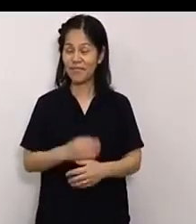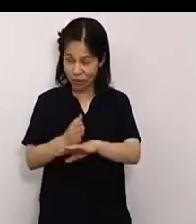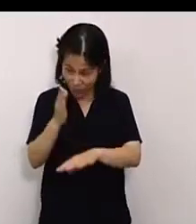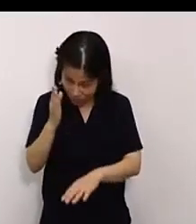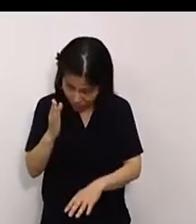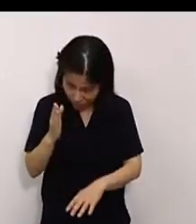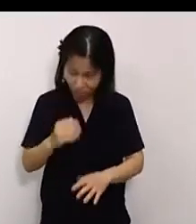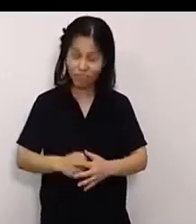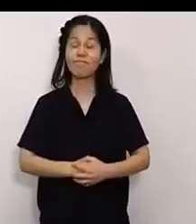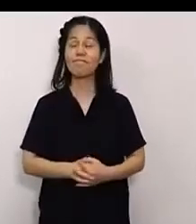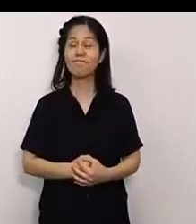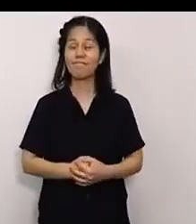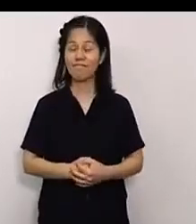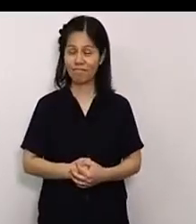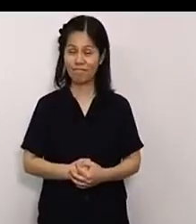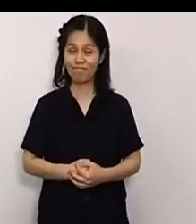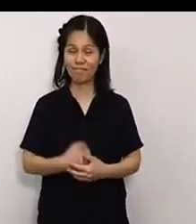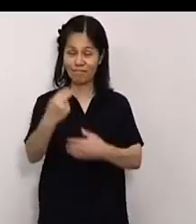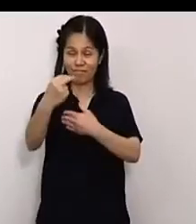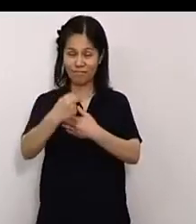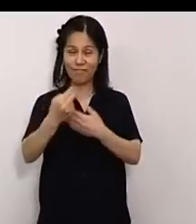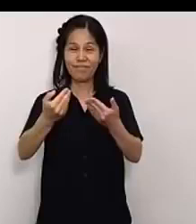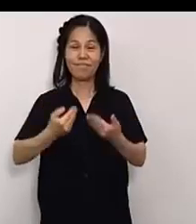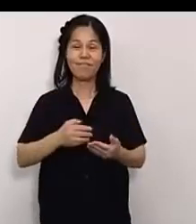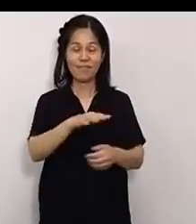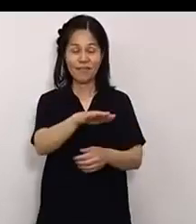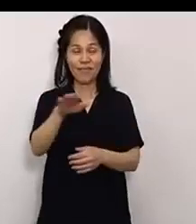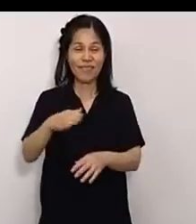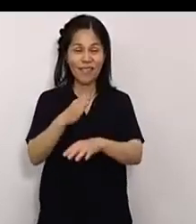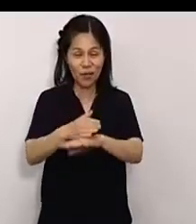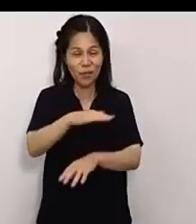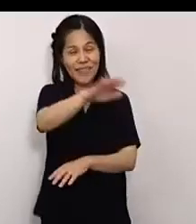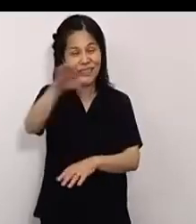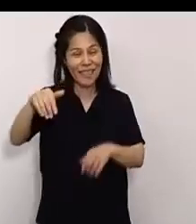。それではご覧くださった皆さんもありがとうございました。みんなで選挙に行き